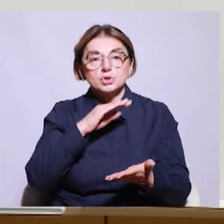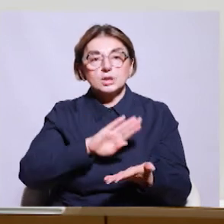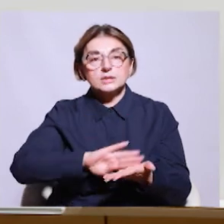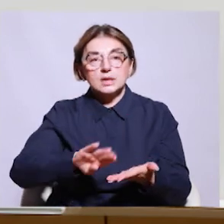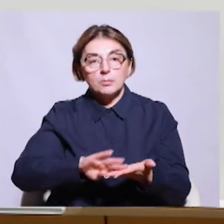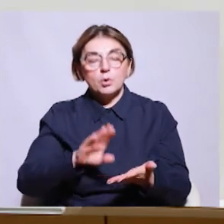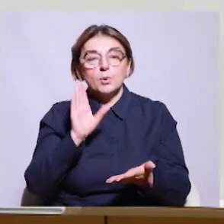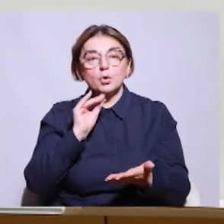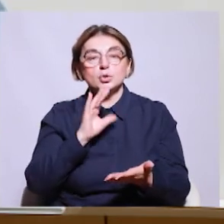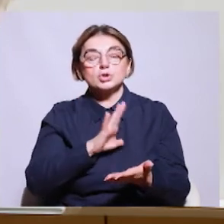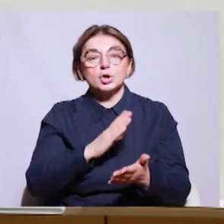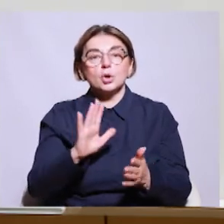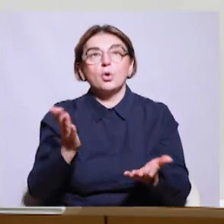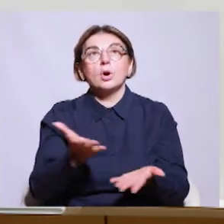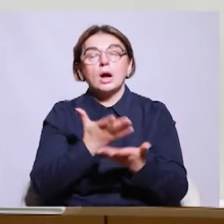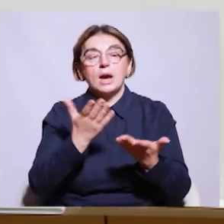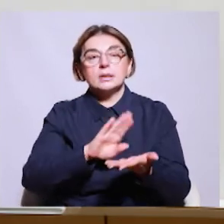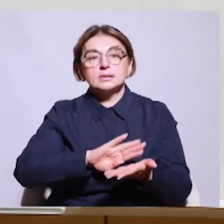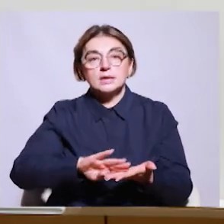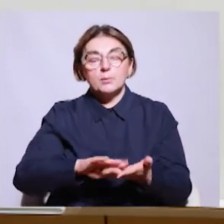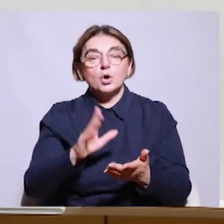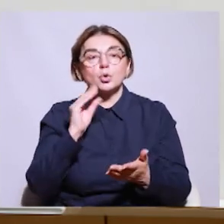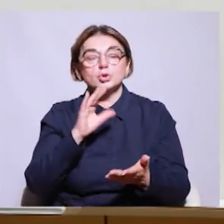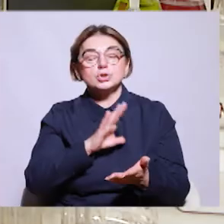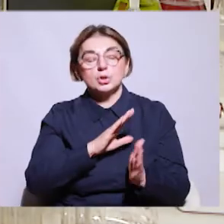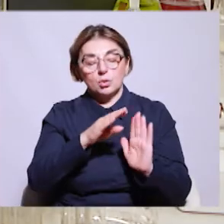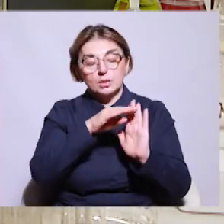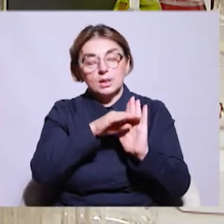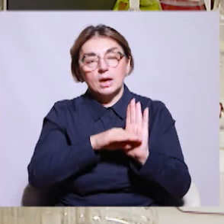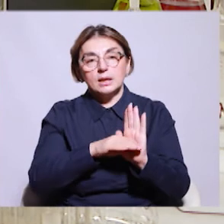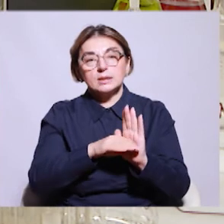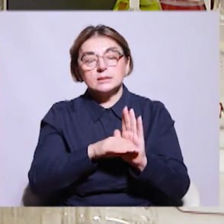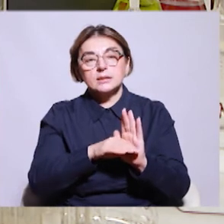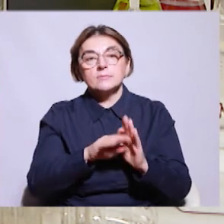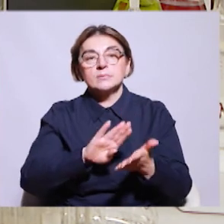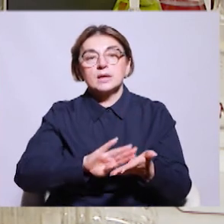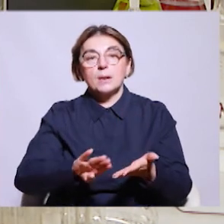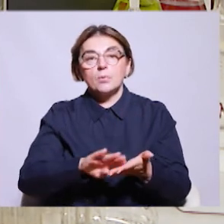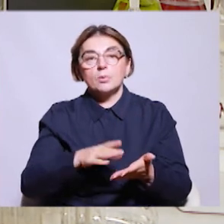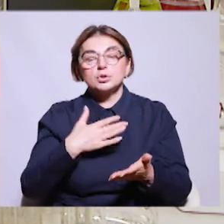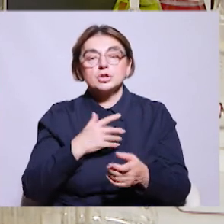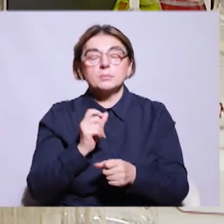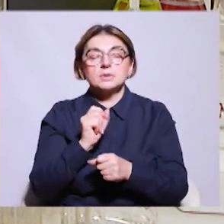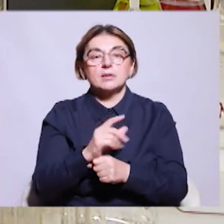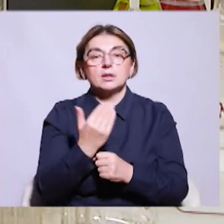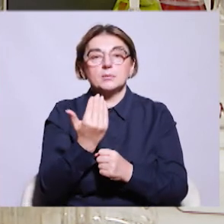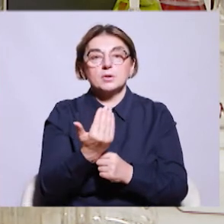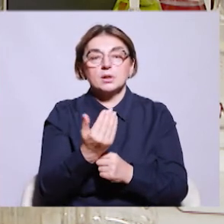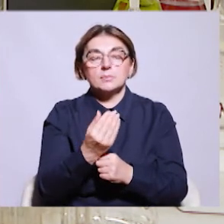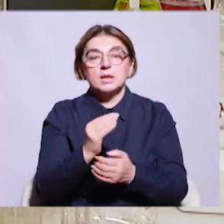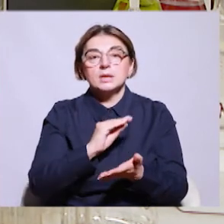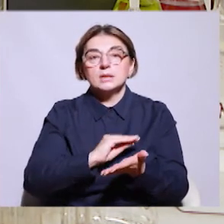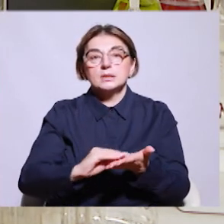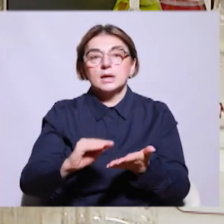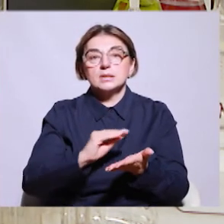როდის ხდებოდა აირის გამოყოფა, როდის ხდებოდა ნალექის გამოყოფა. ჩემი დავალება იქნება დაწეროთ